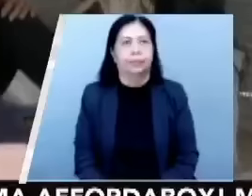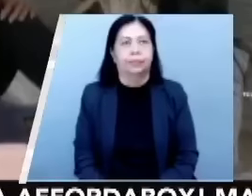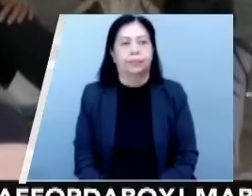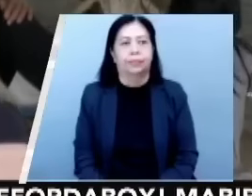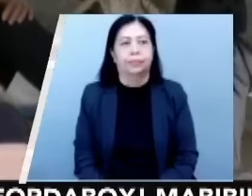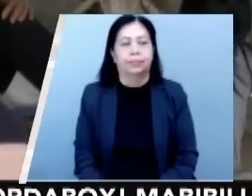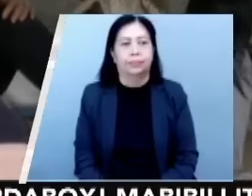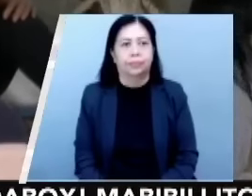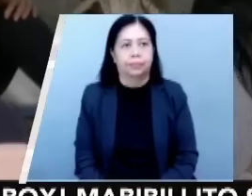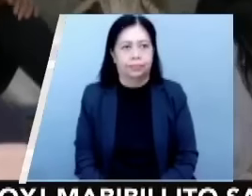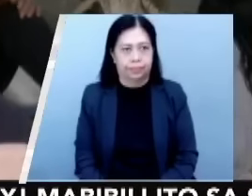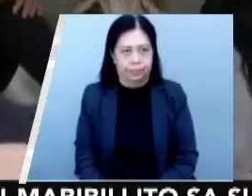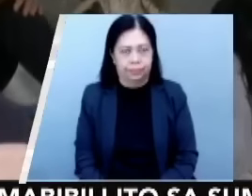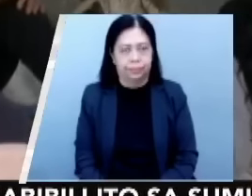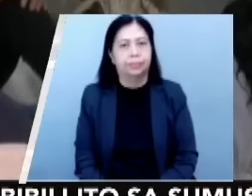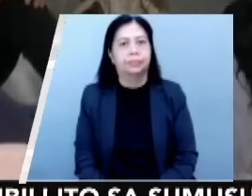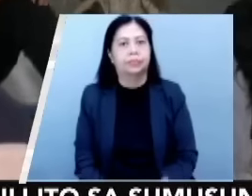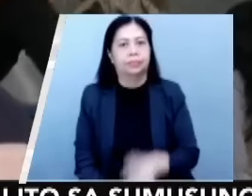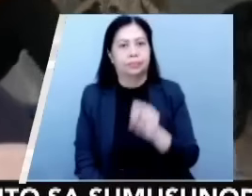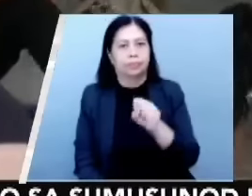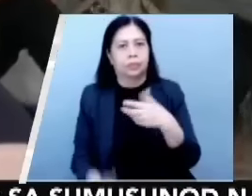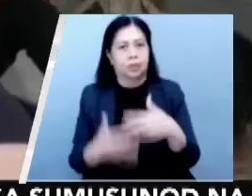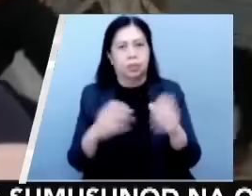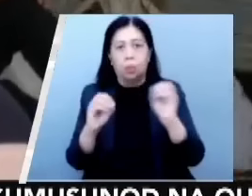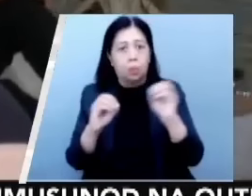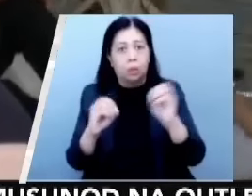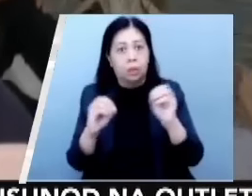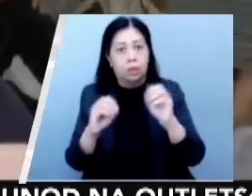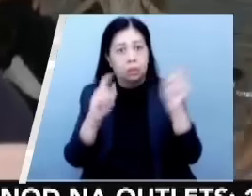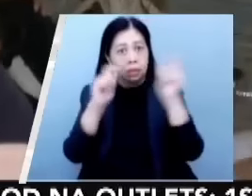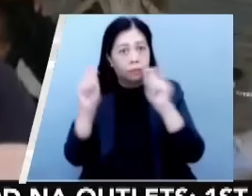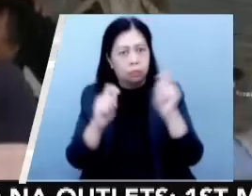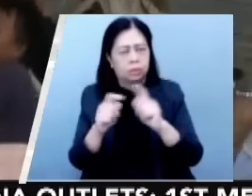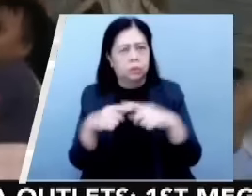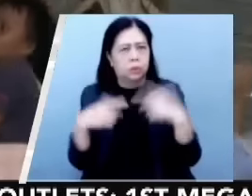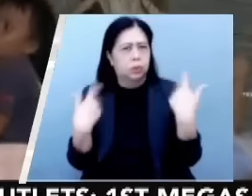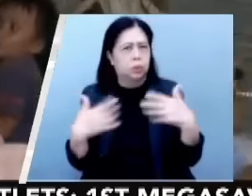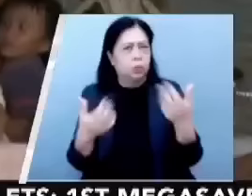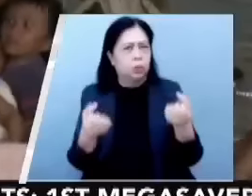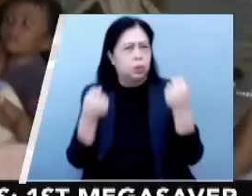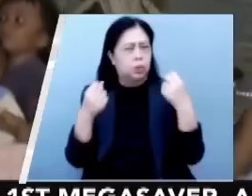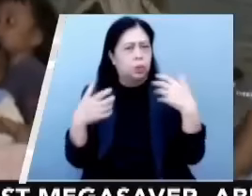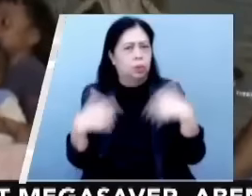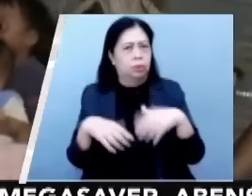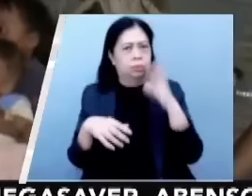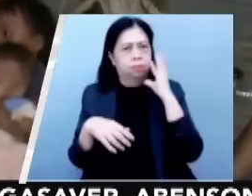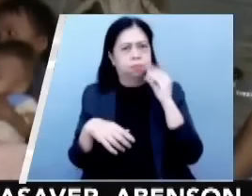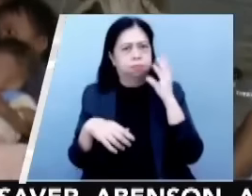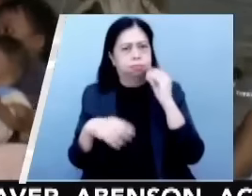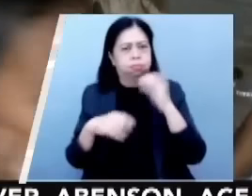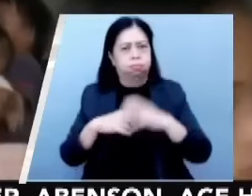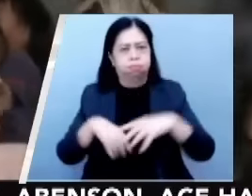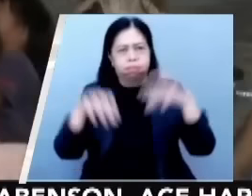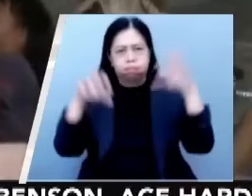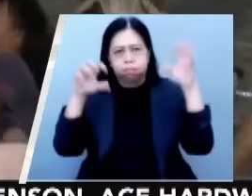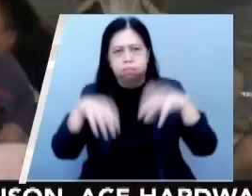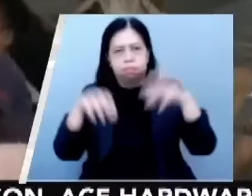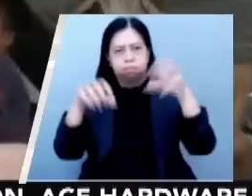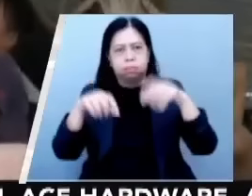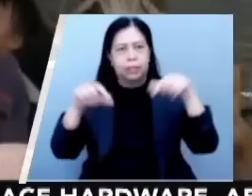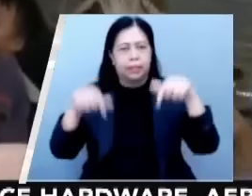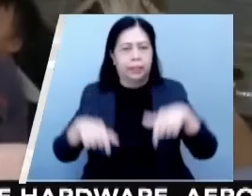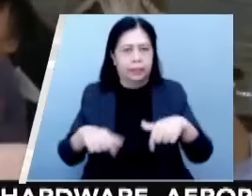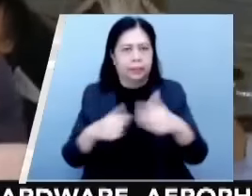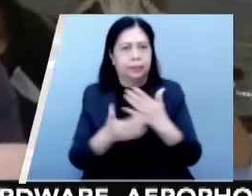Mel, kahit na walang bagyo pero grabe pa rin ang perwisyong hatid ng nararanasang mga pag-ulan dito sa ilang lugar sa